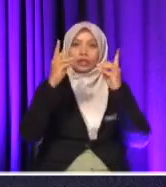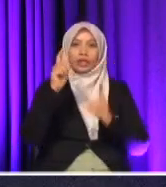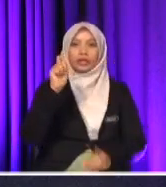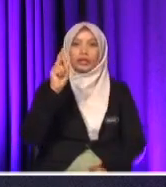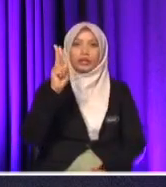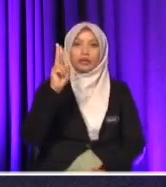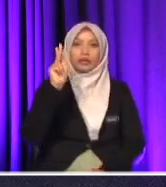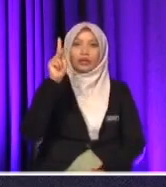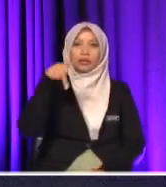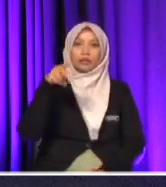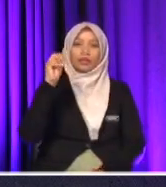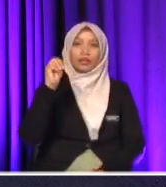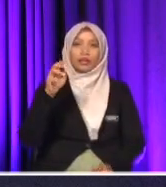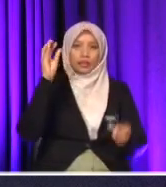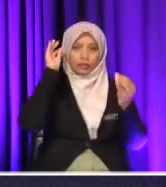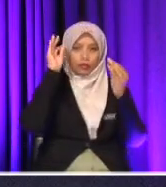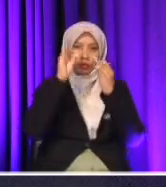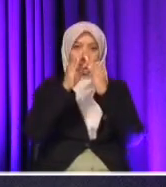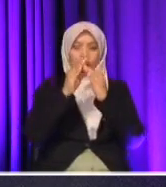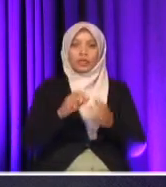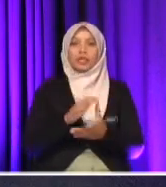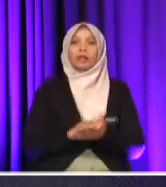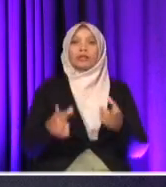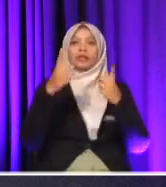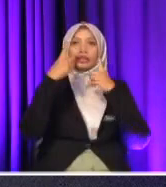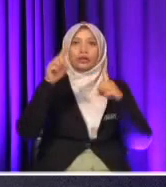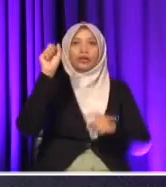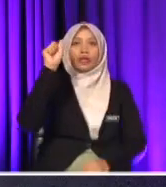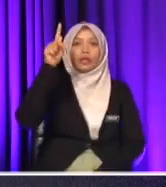fokus, jangan nakal-nakal, selamat menjawab SPM tak lama